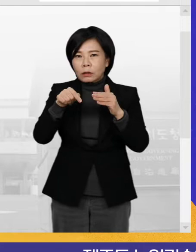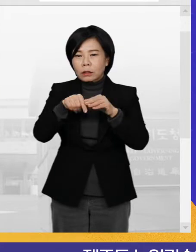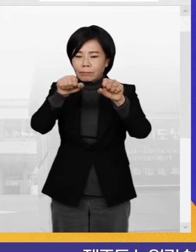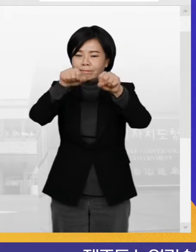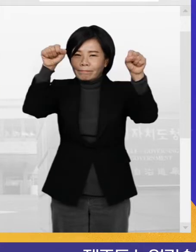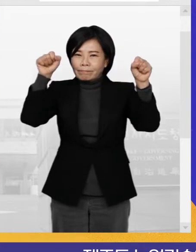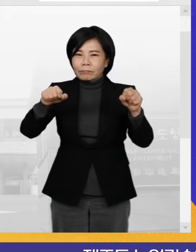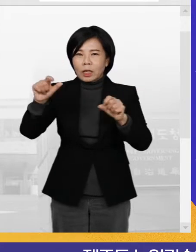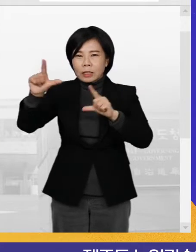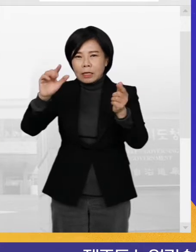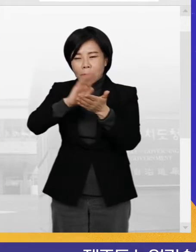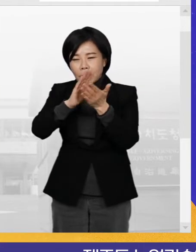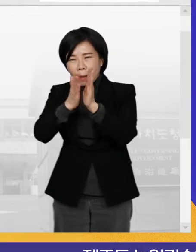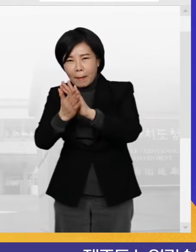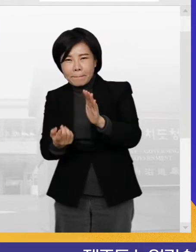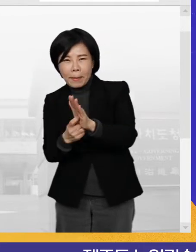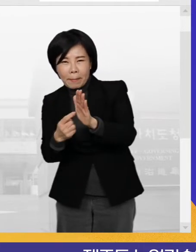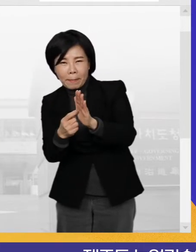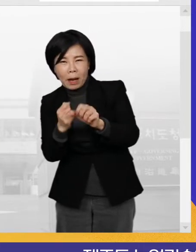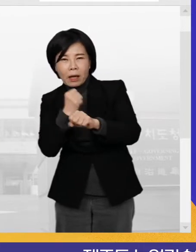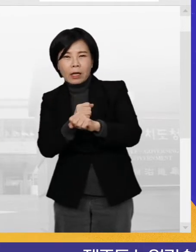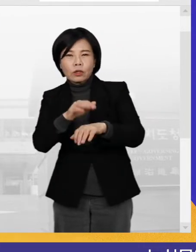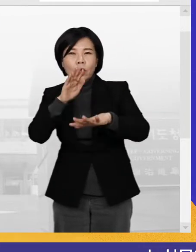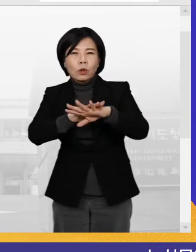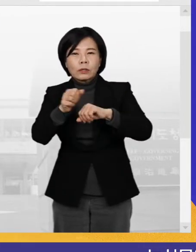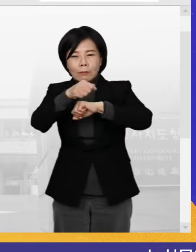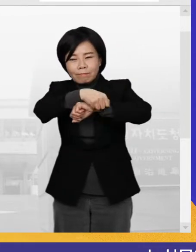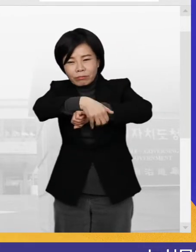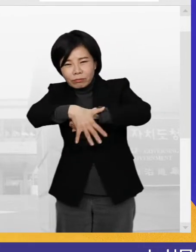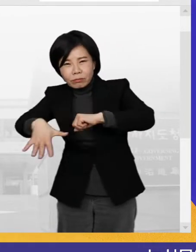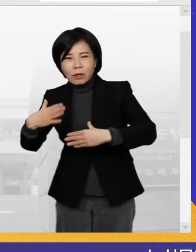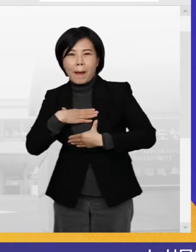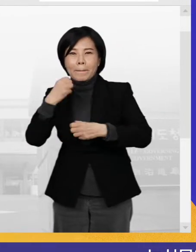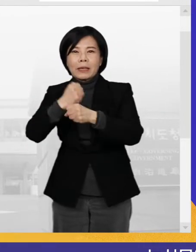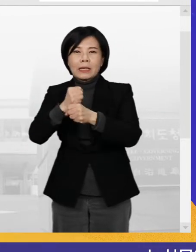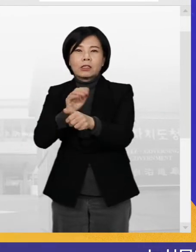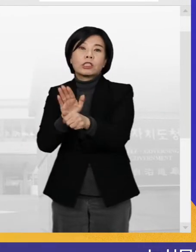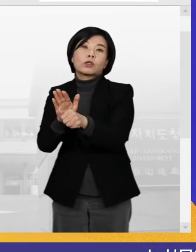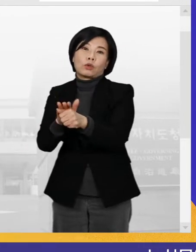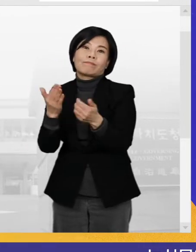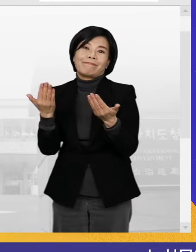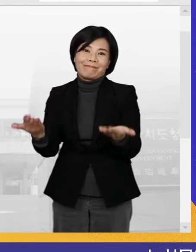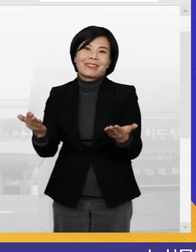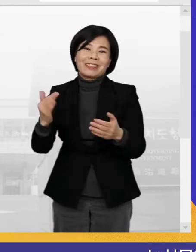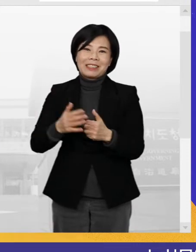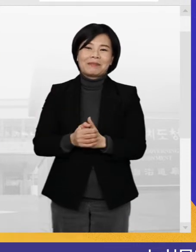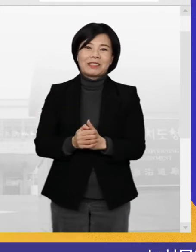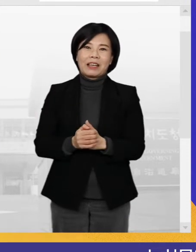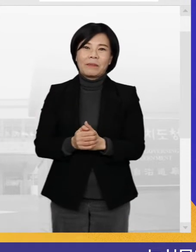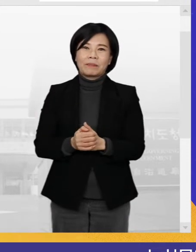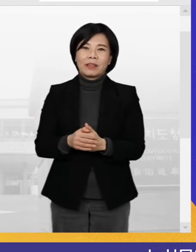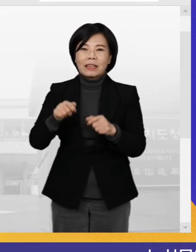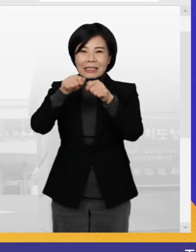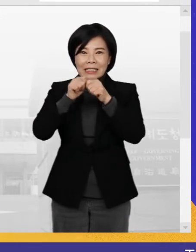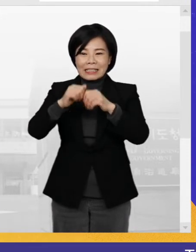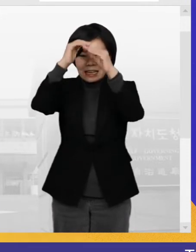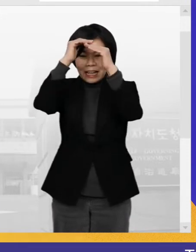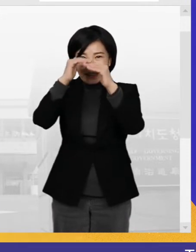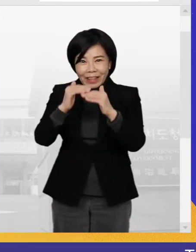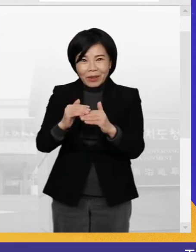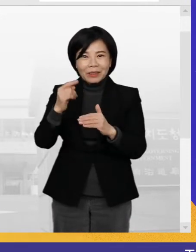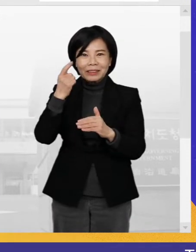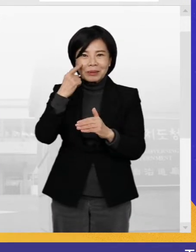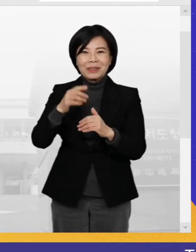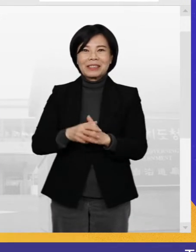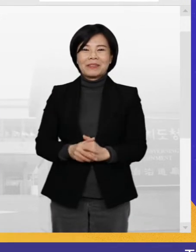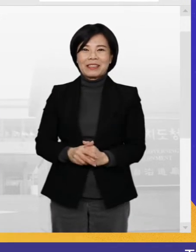시스템 운영으로 기상변화에 신속하게 대응해 농산물을 안정적으로 생산하도록 지원하고 있다고 밝혔는데요. 자세한